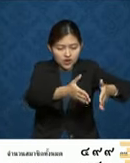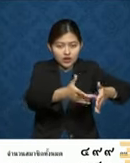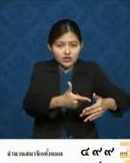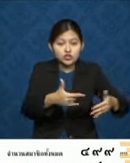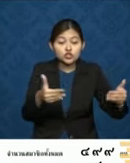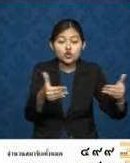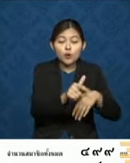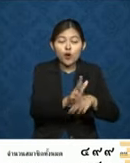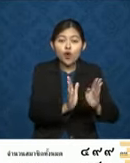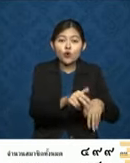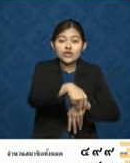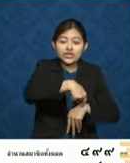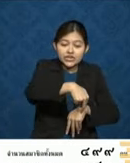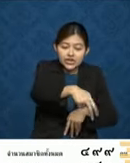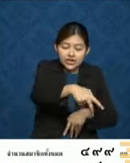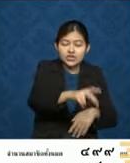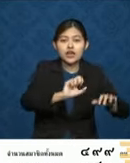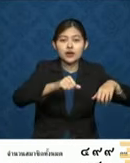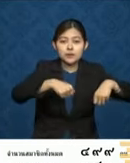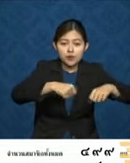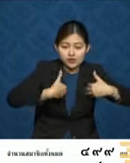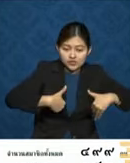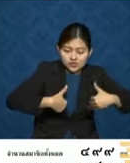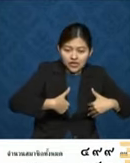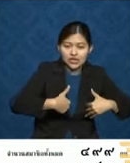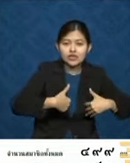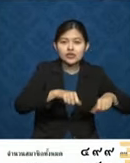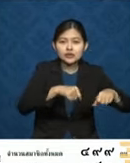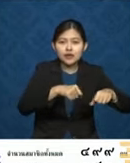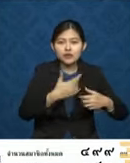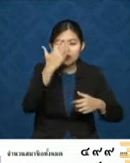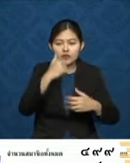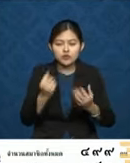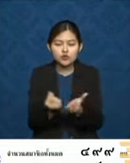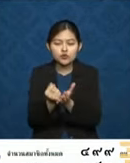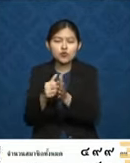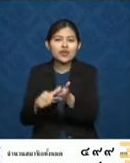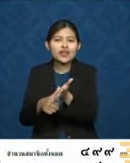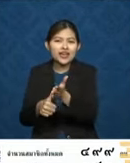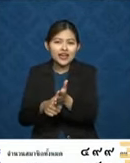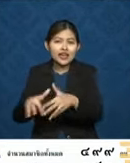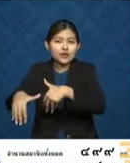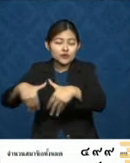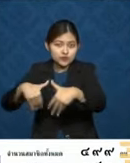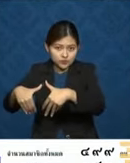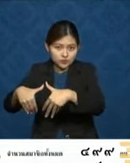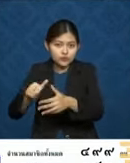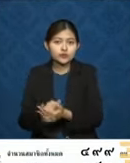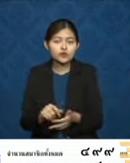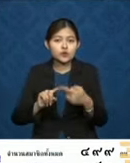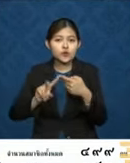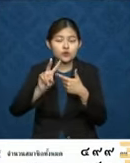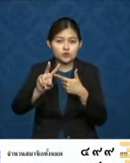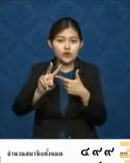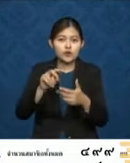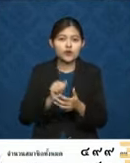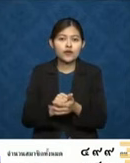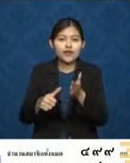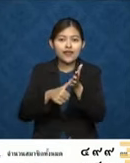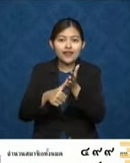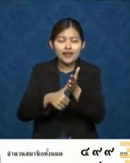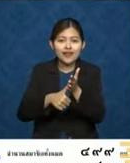ผ่านโดยเร่งด่วนเพื่อแก้ไขปัญหาให้พี่น้องประชาชนที่อยู่ในพื้นที่ดังกล่าวส่วนเรื่องที่ 2เรื่องการแกการแก้ไขไภ